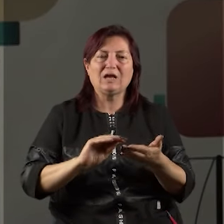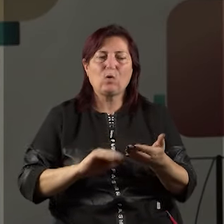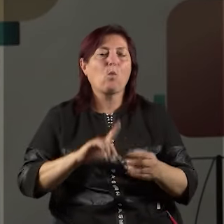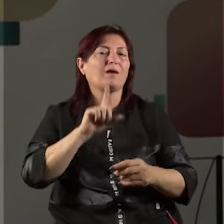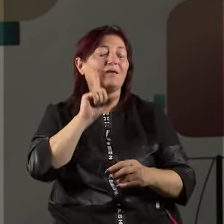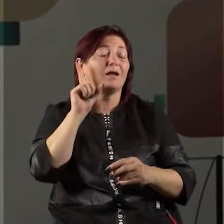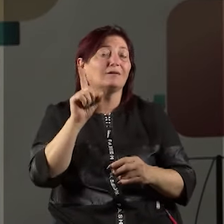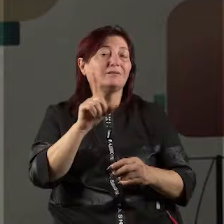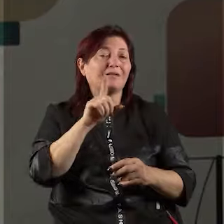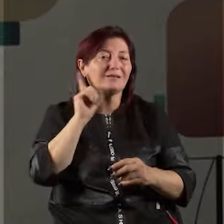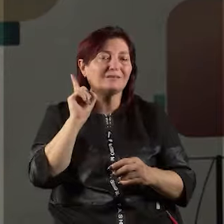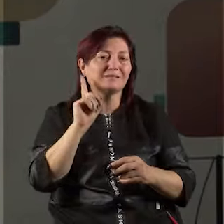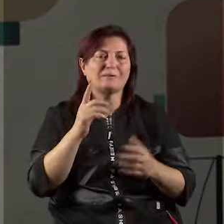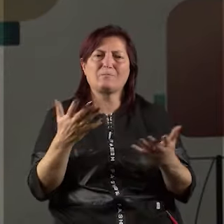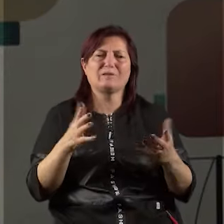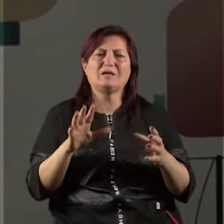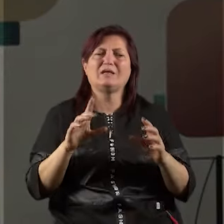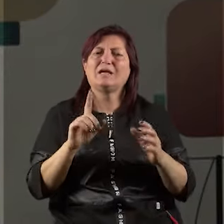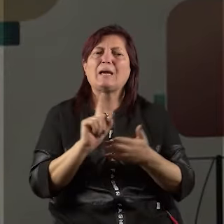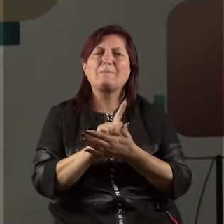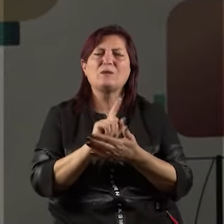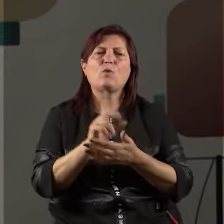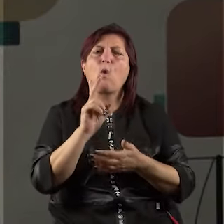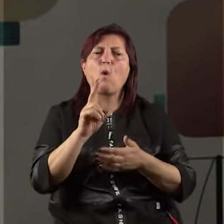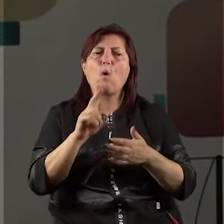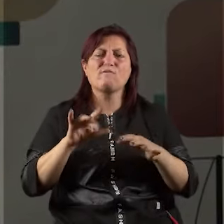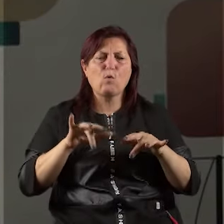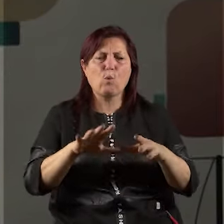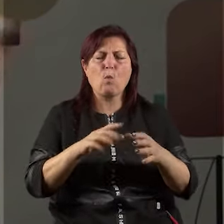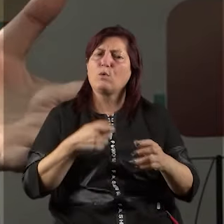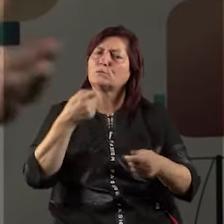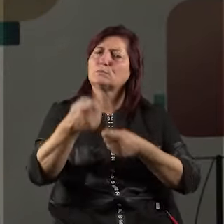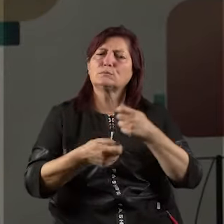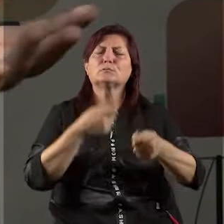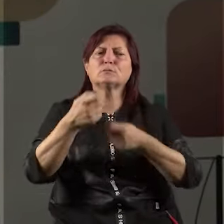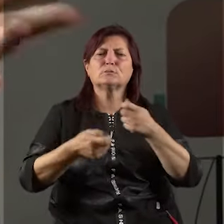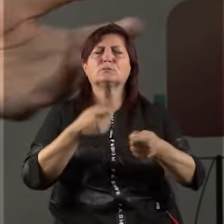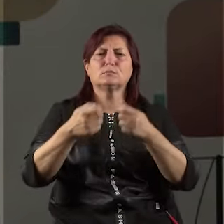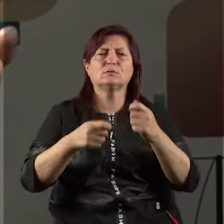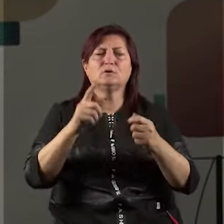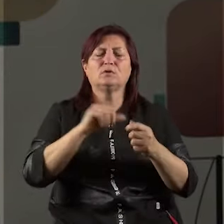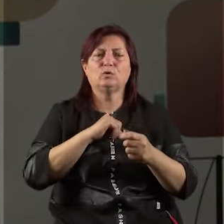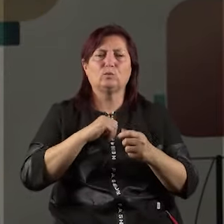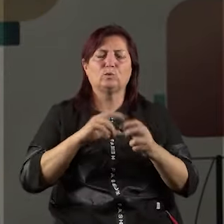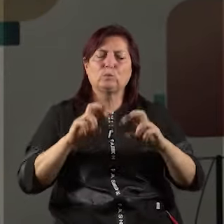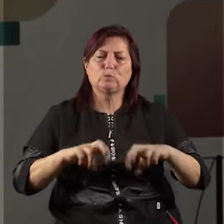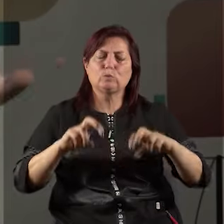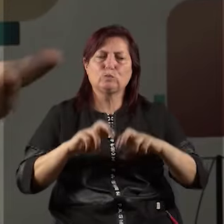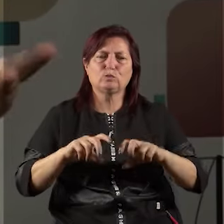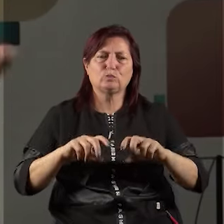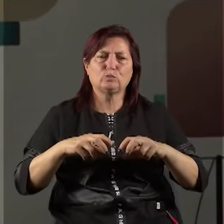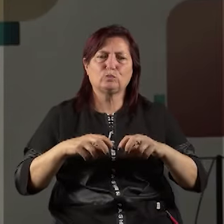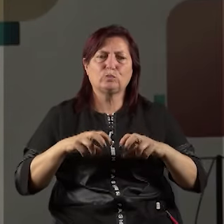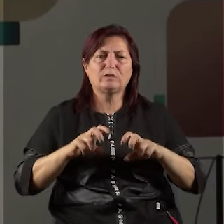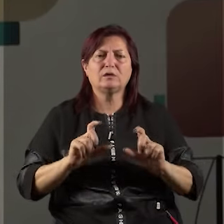երիտասարդ գրողների, բոլոր հիմնական, ովքեր գործերը ներկայացնում են, և ժյուրիկա նայում է, որ հրավիրենք